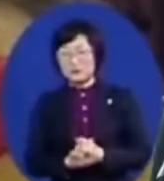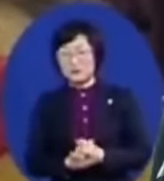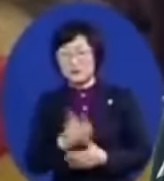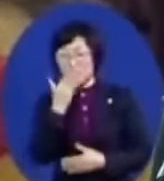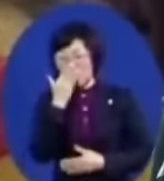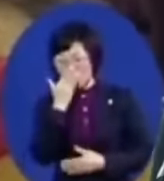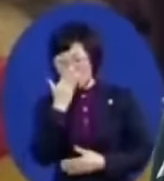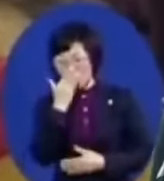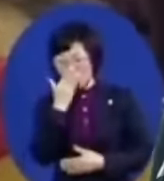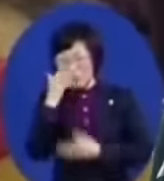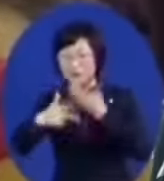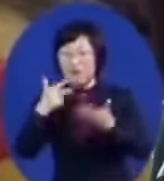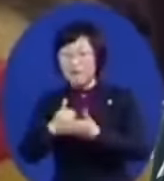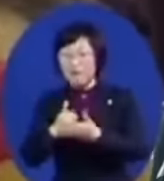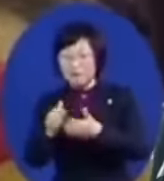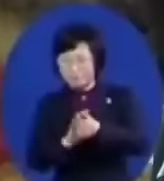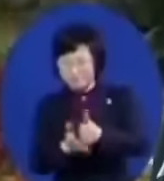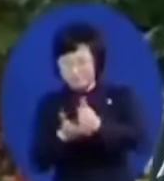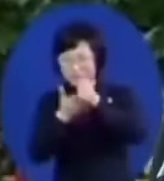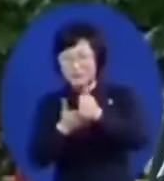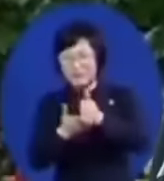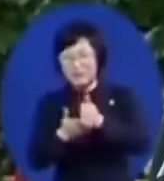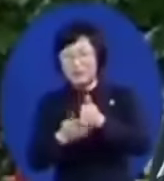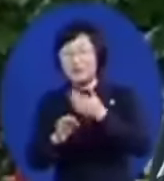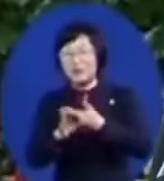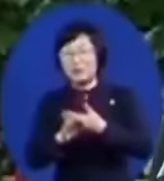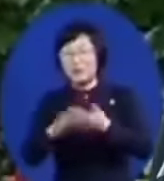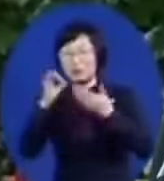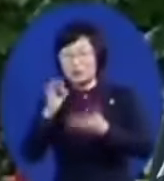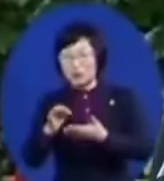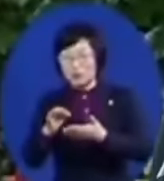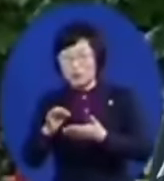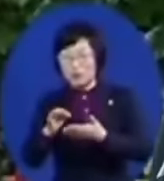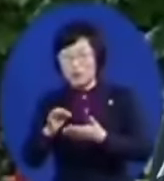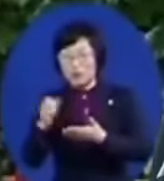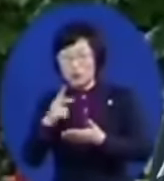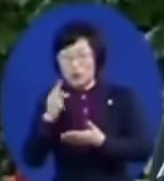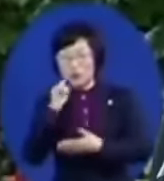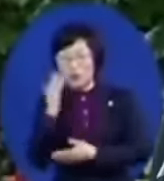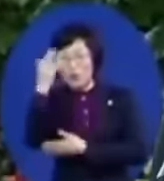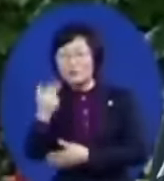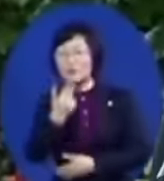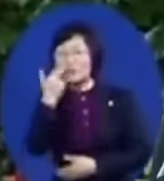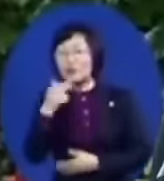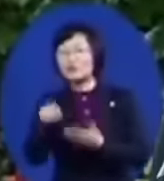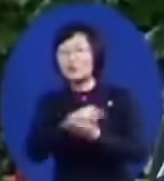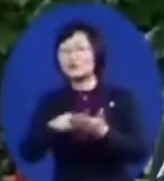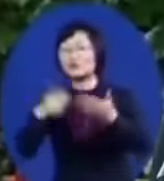겸손하고 야훼를 경외하는 보상이 오는데 재물이 보상이 오고 영광과 생명이 보상으로 온다.